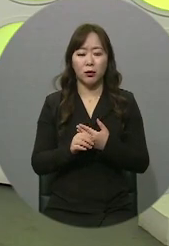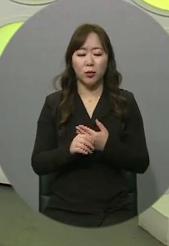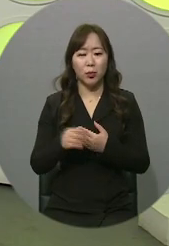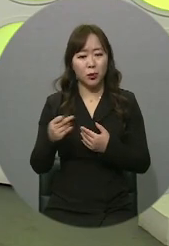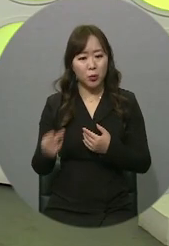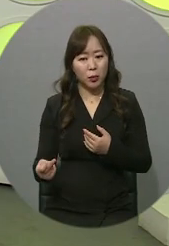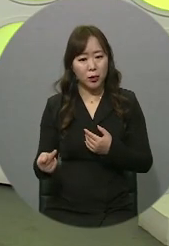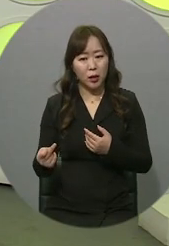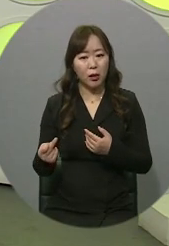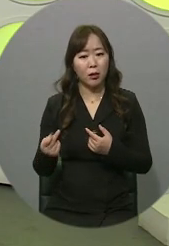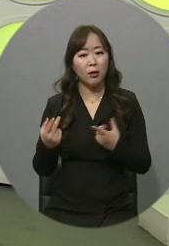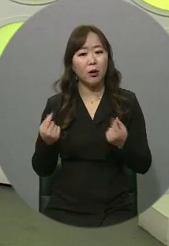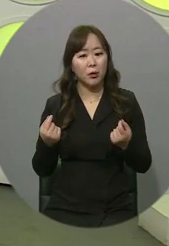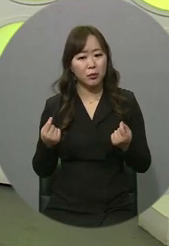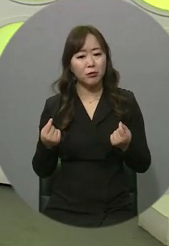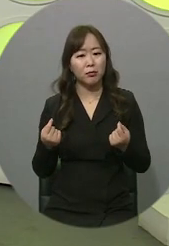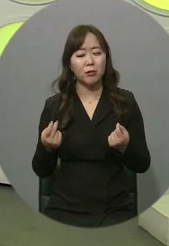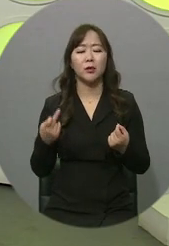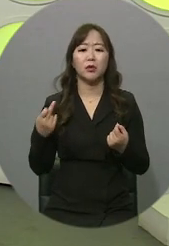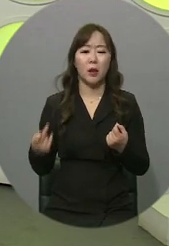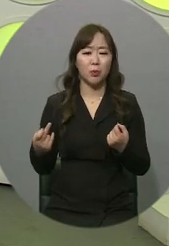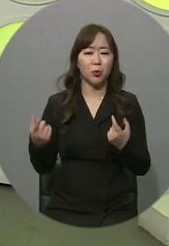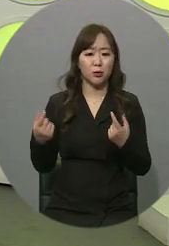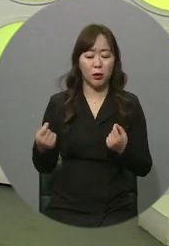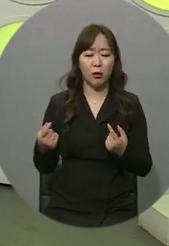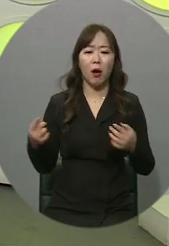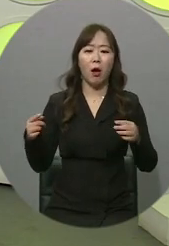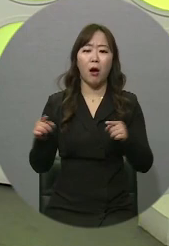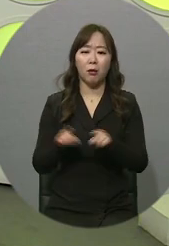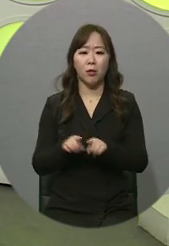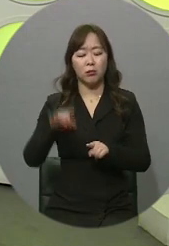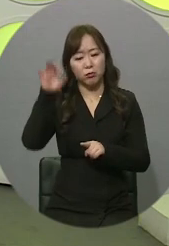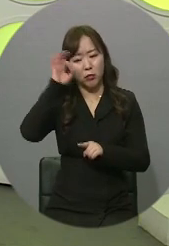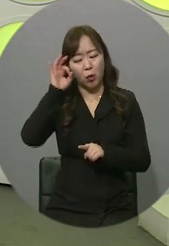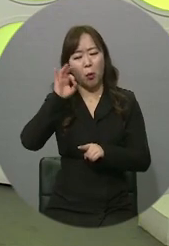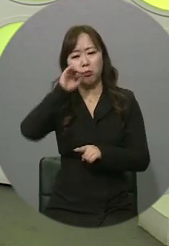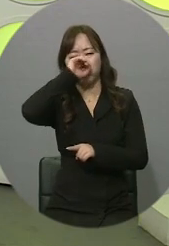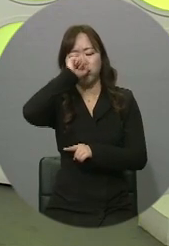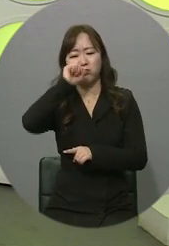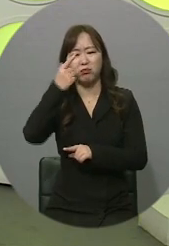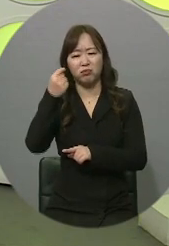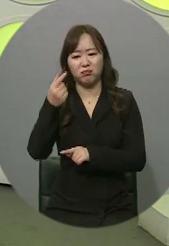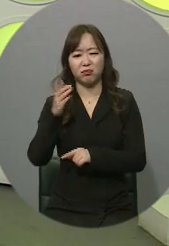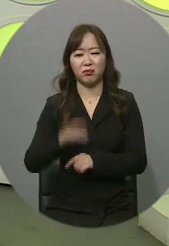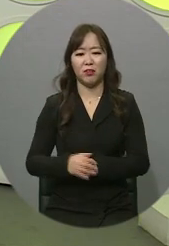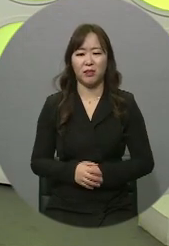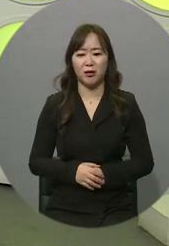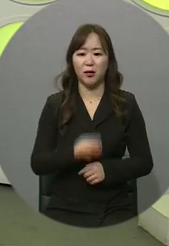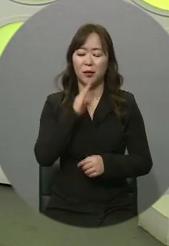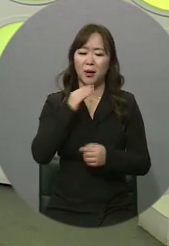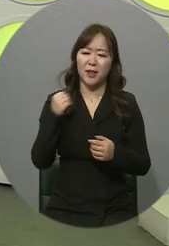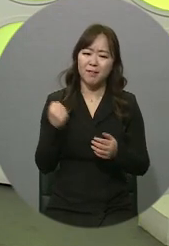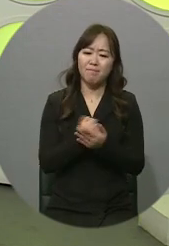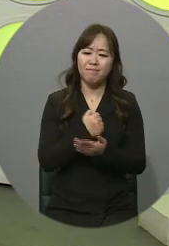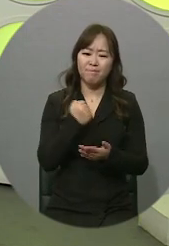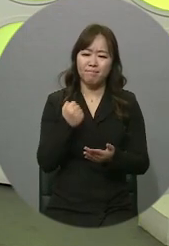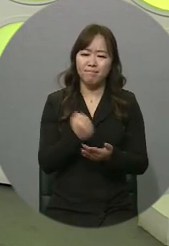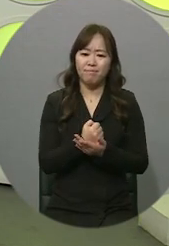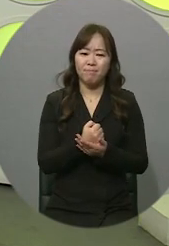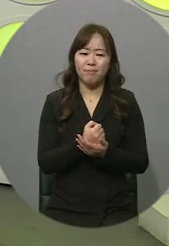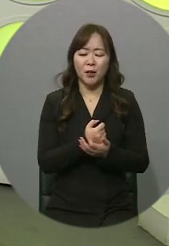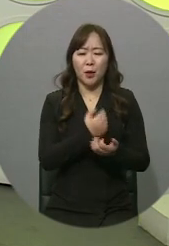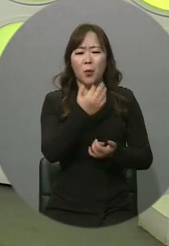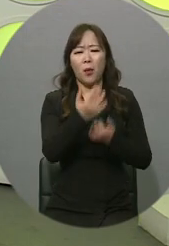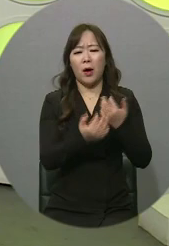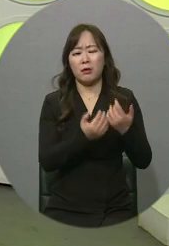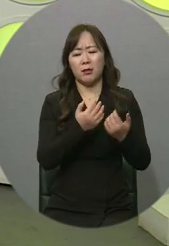동생이 남동생이네요. 그런가 봐요. 그럼 동생이 좀 같이 좀 알아서 좀 아시지. 그러게요. 아유 안타깝습니다. 그러니까 하여튼, 왜 화장을